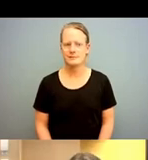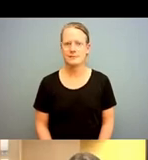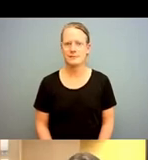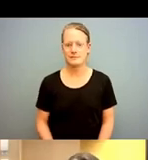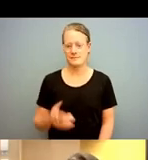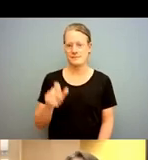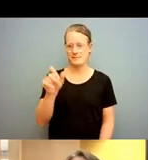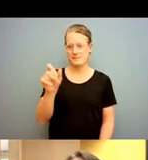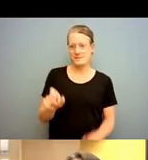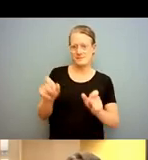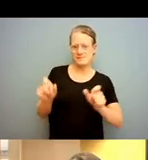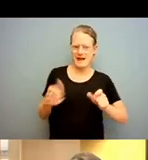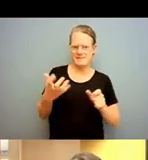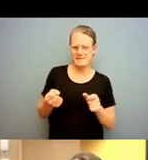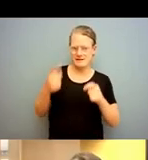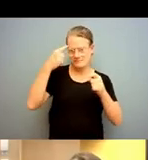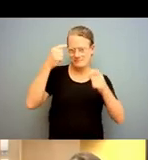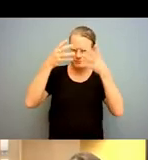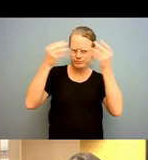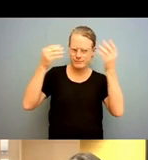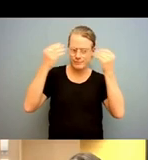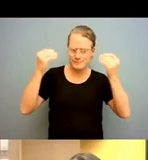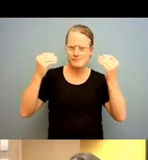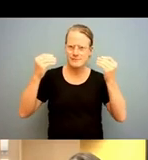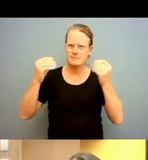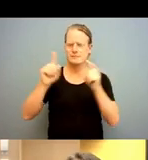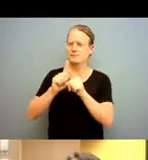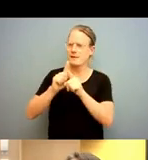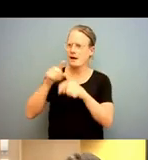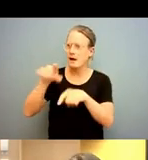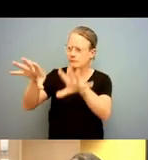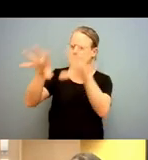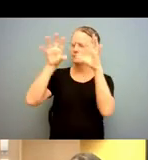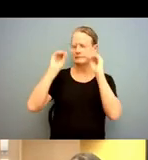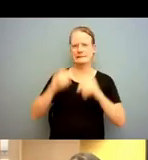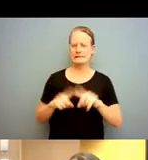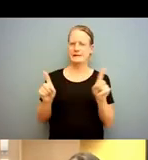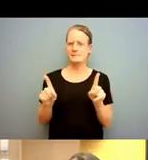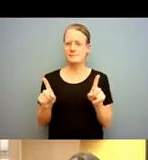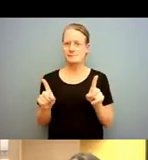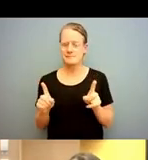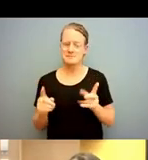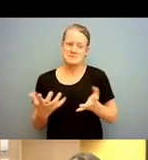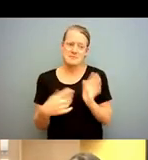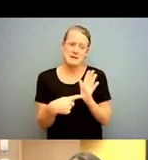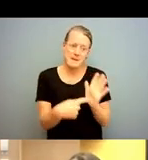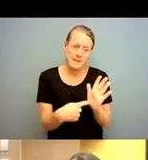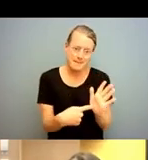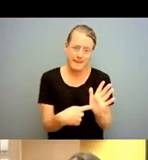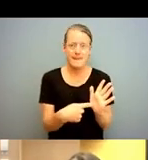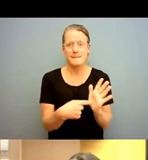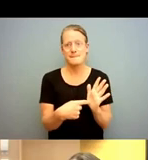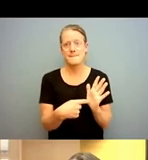aktiveeremin. Iilän kassie kullan su arkapäiväi. Ja tän oktavuodas se on tulkujahte, se